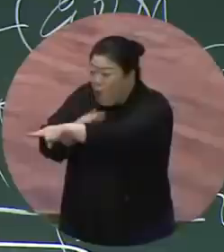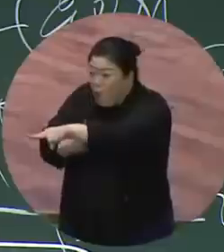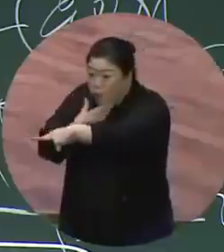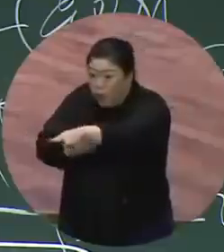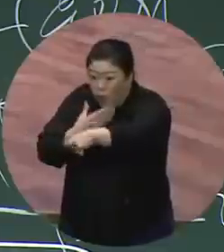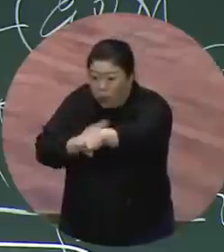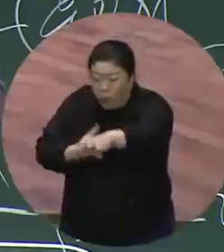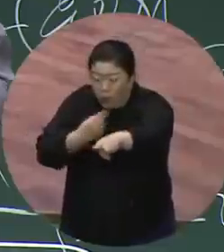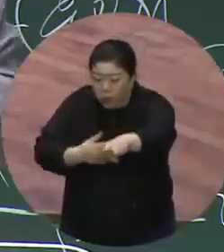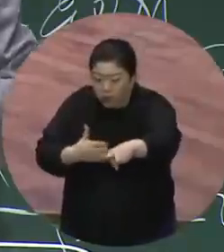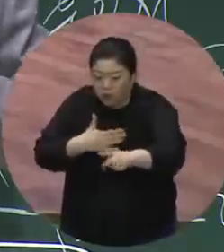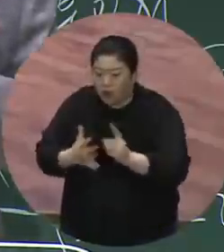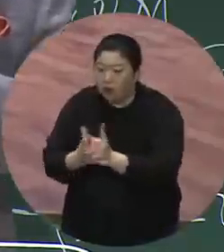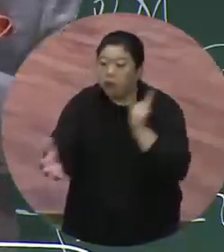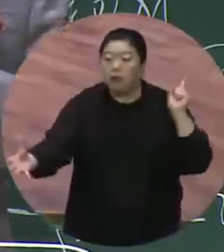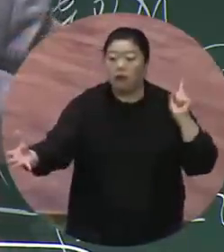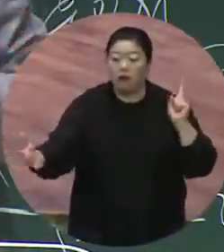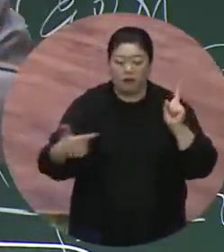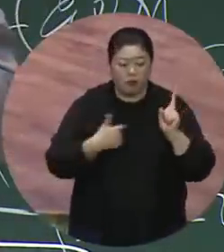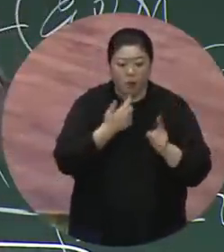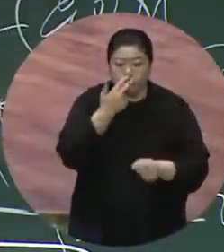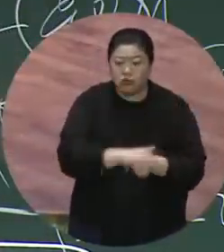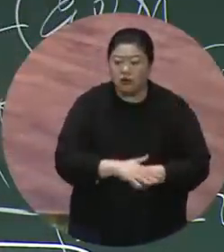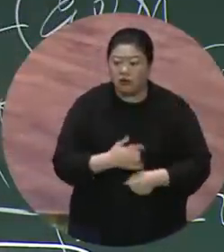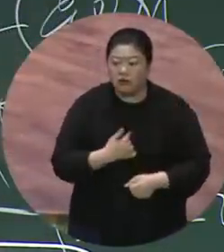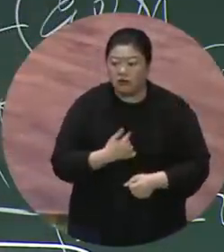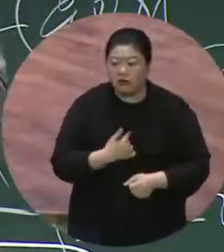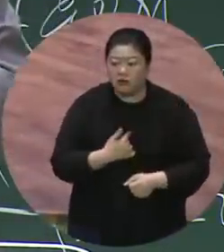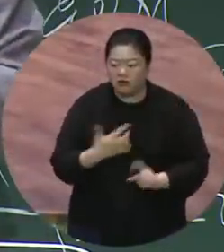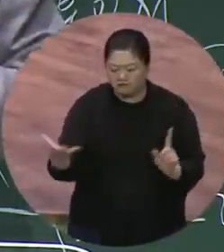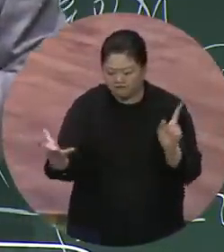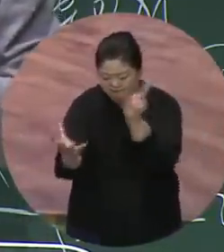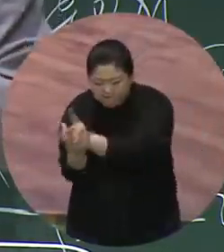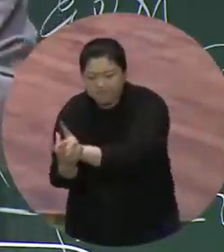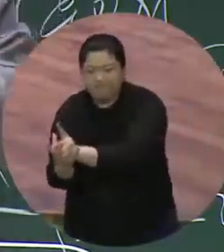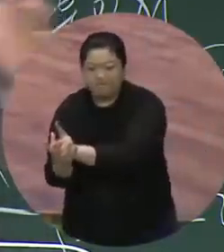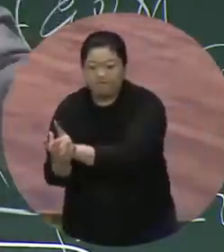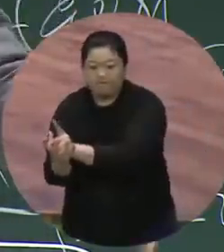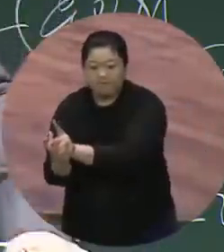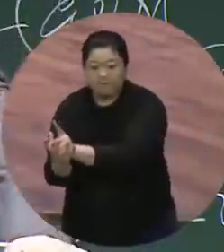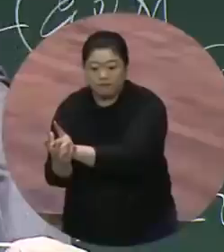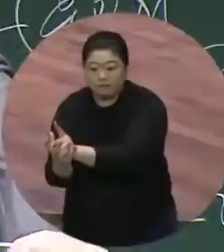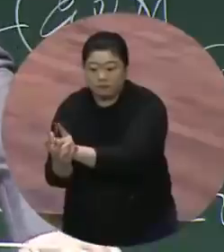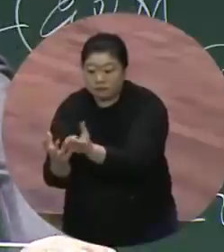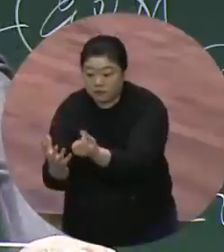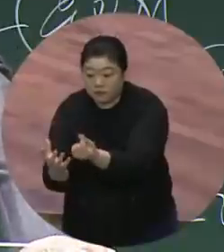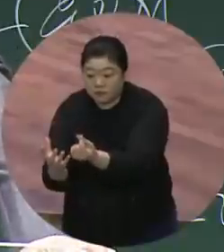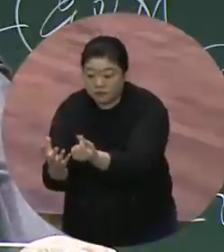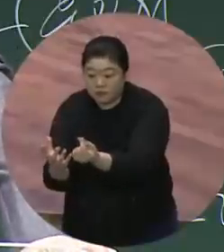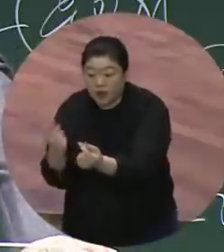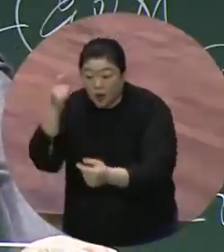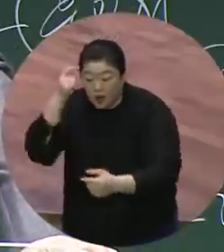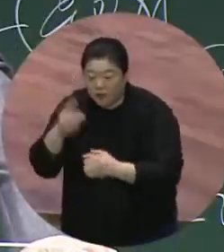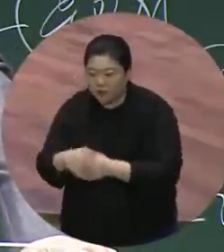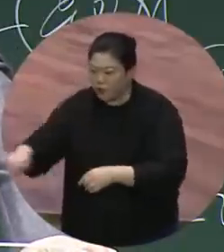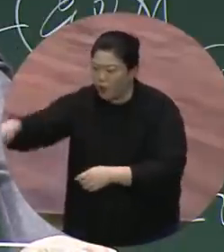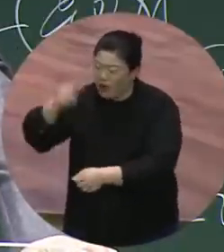내세요. 나도 들어가야지. 아멘. 이미 이겨놓고 싸우는 건데.